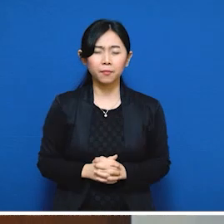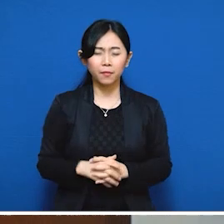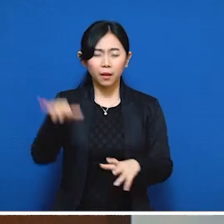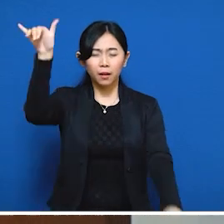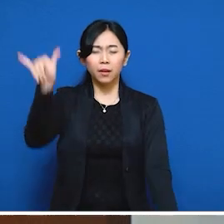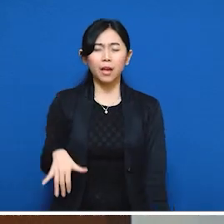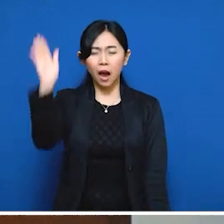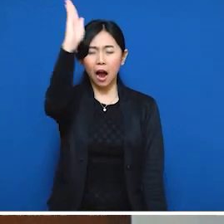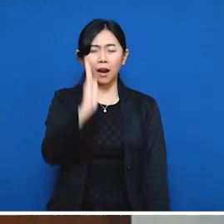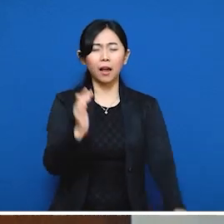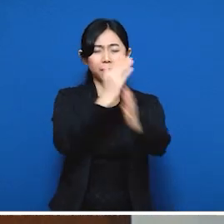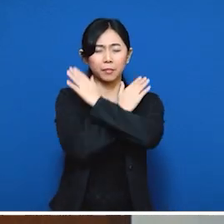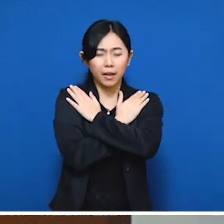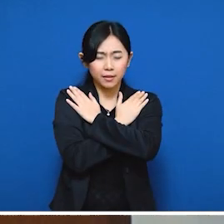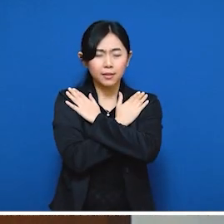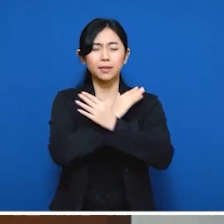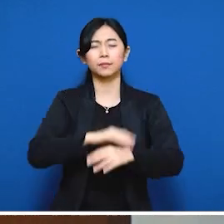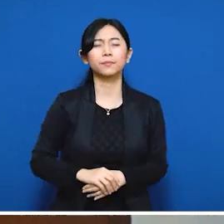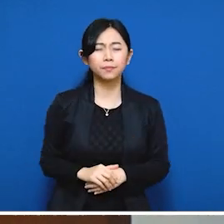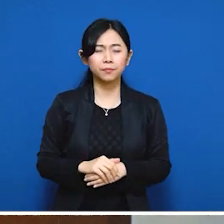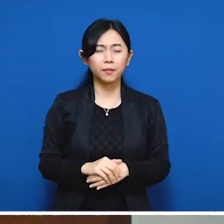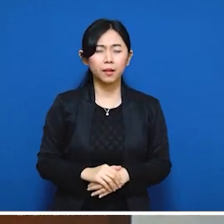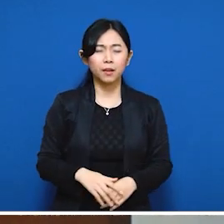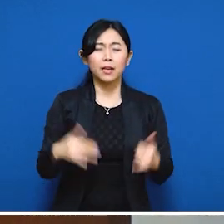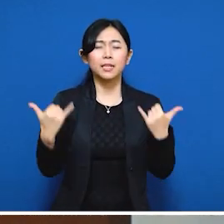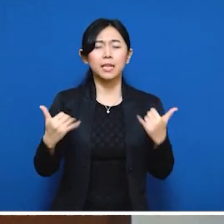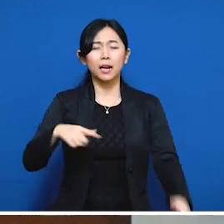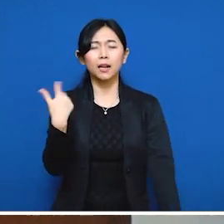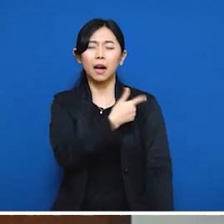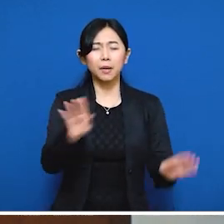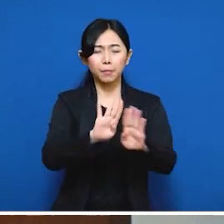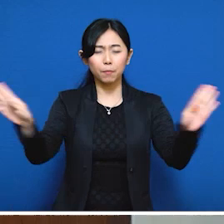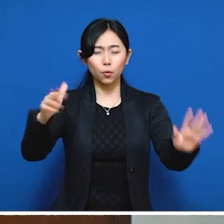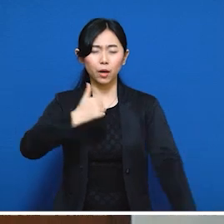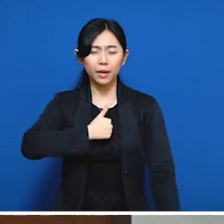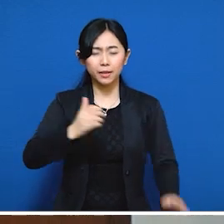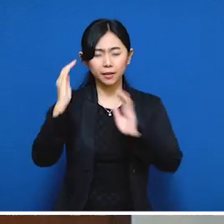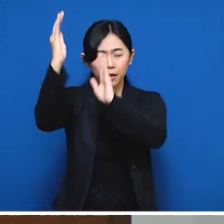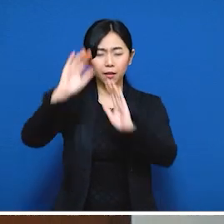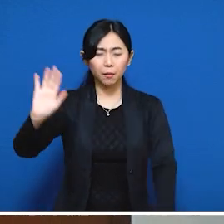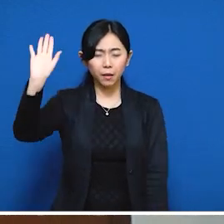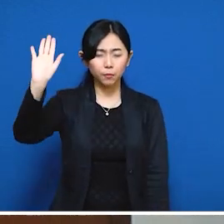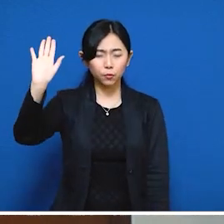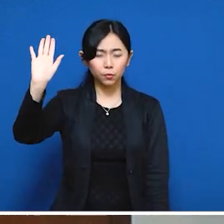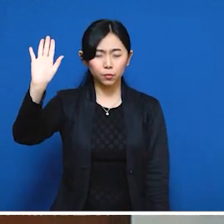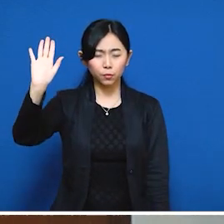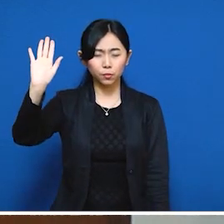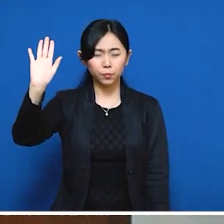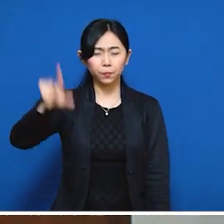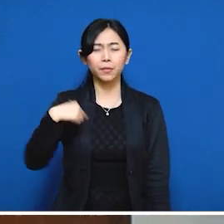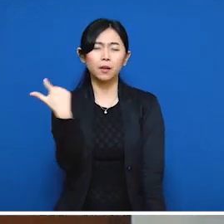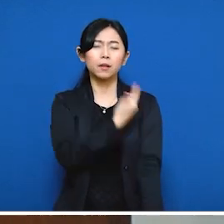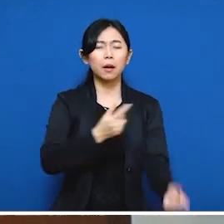Ya Allah Sang Pengasih, pada saat ini kami membuka diri di hadapan-Mu.